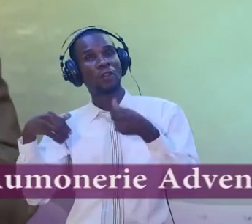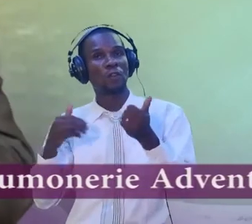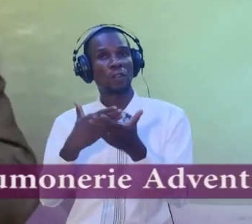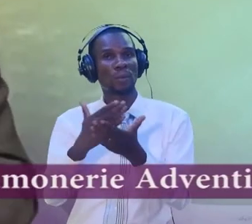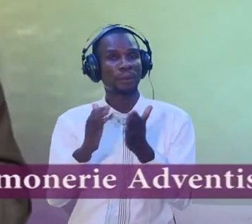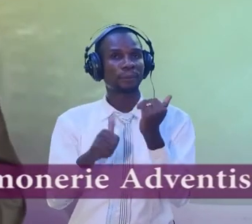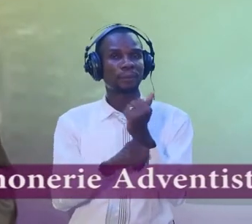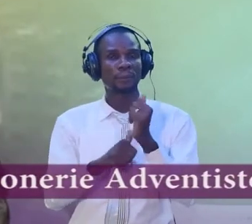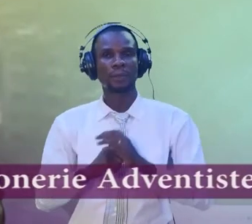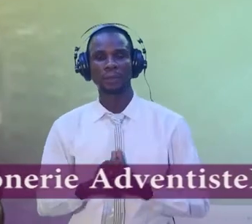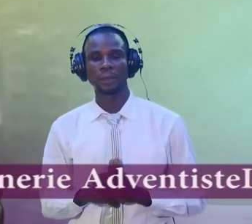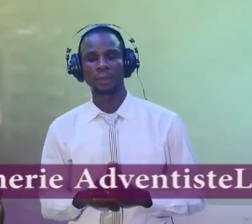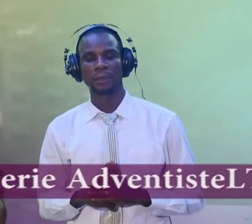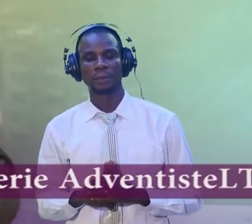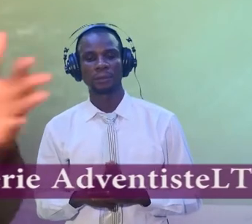watu.